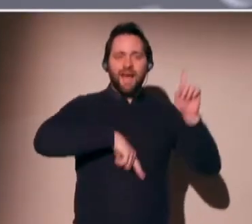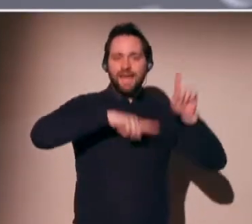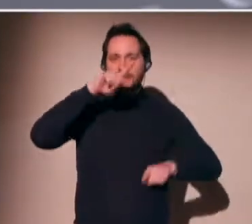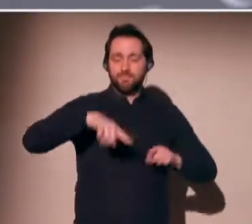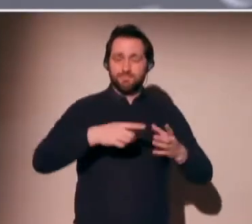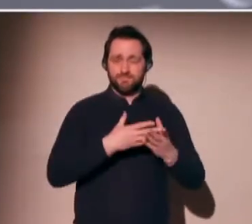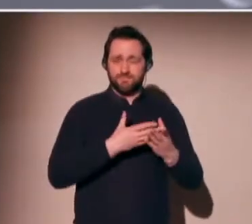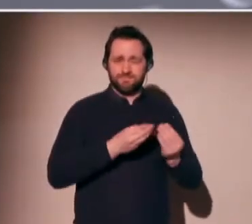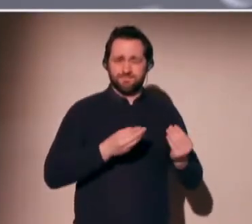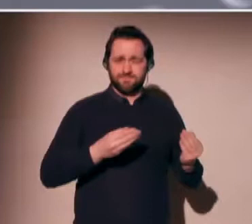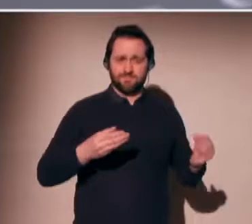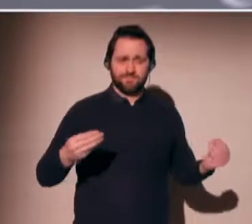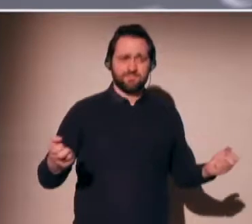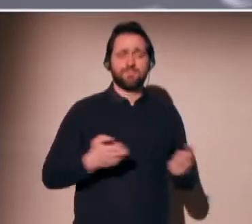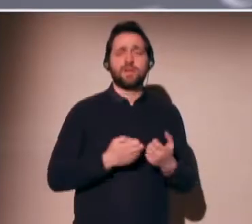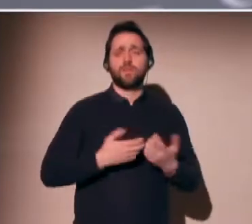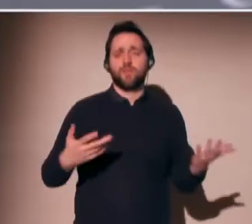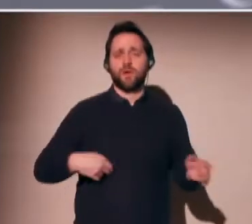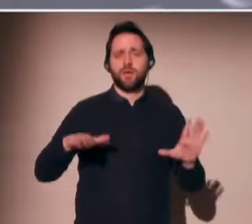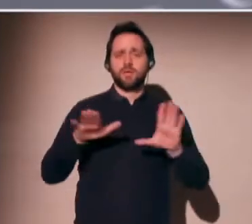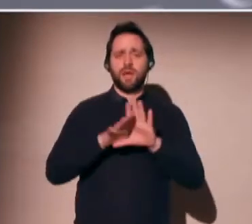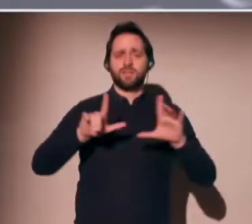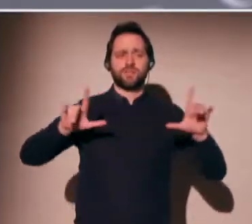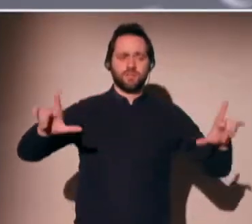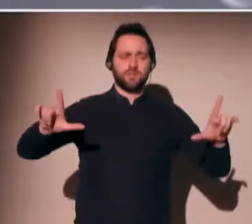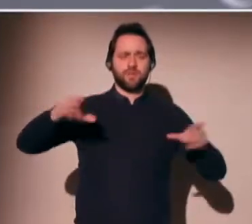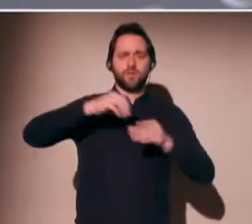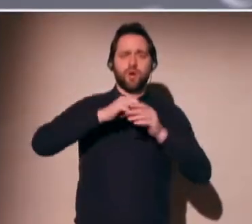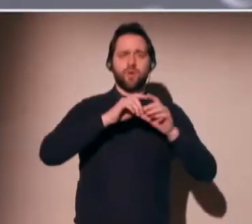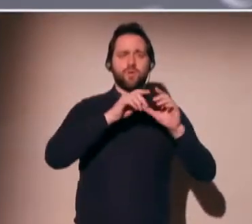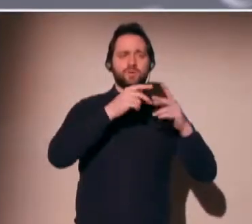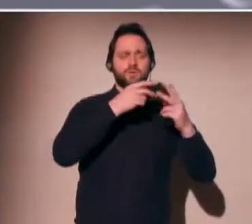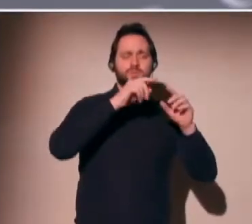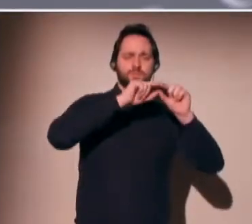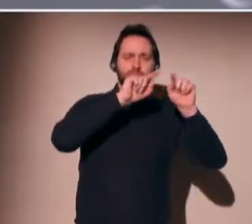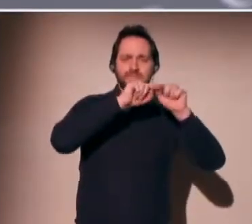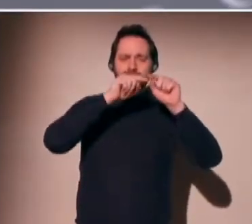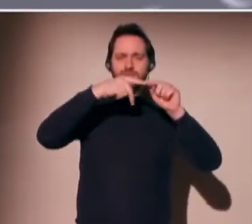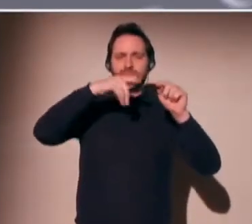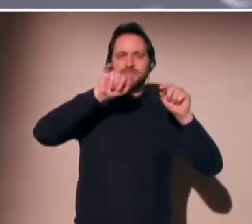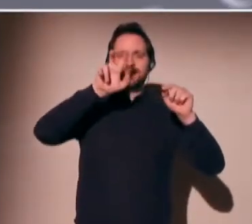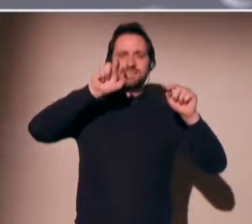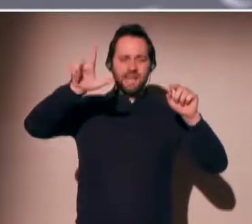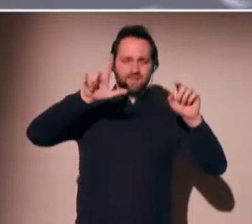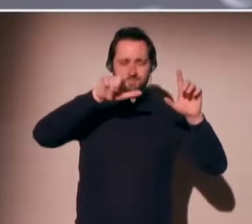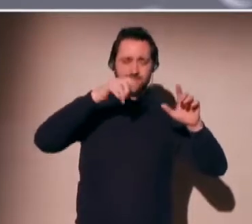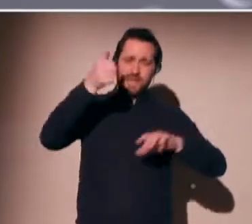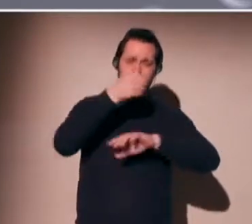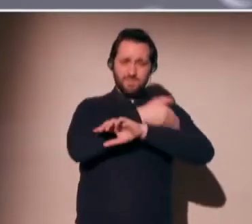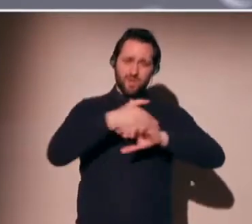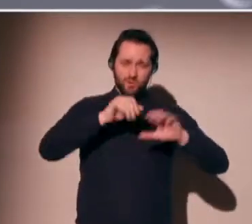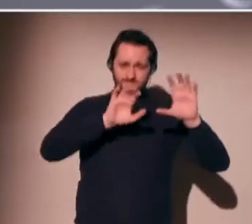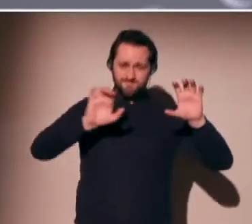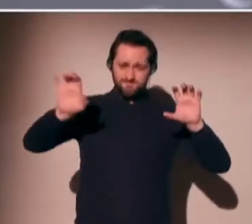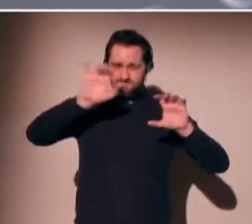a typiquement de l'ordre d'1 million de pixels, et donc il va falloir être capable de trouver ces sources d'irrégularité parmi ces millions